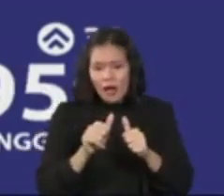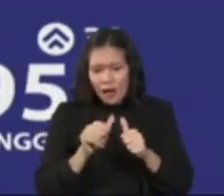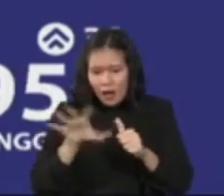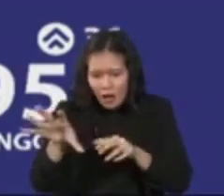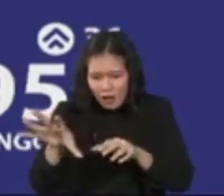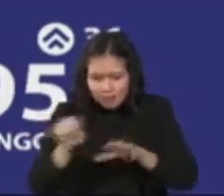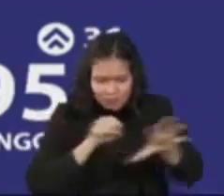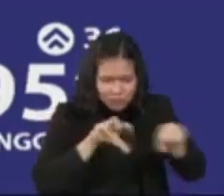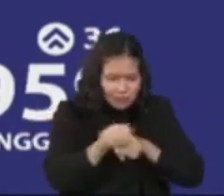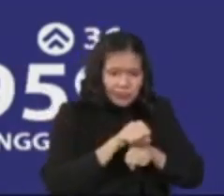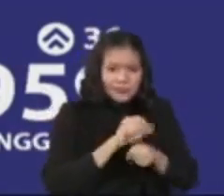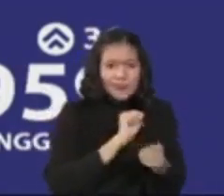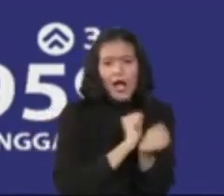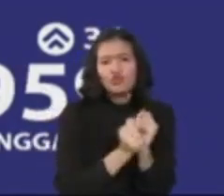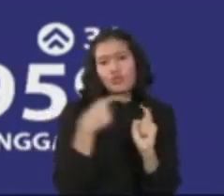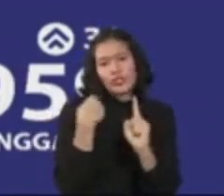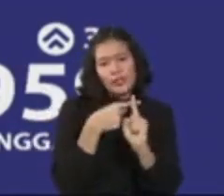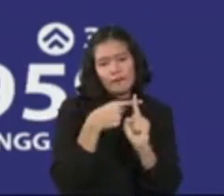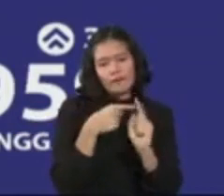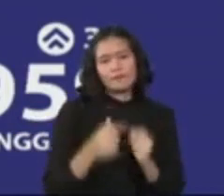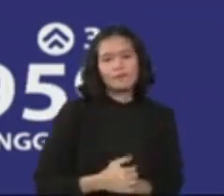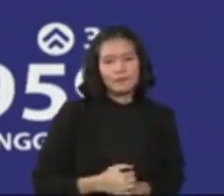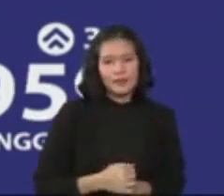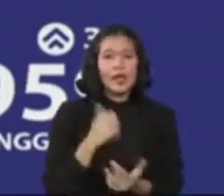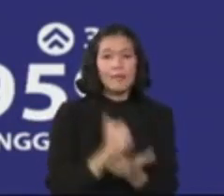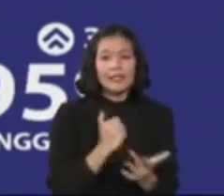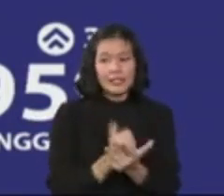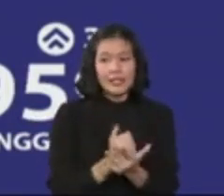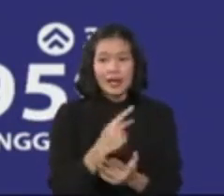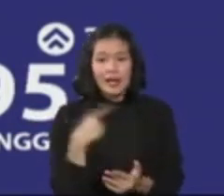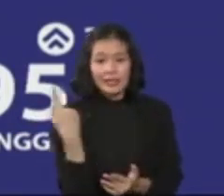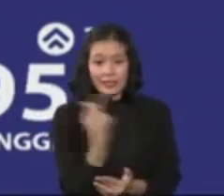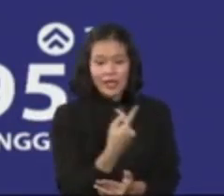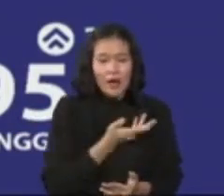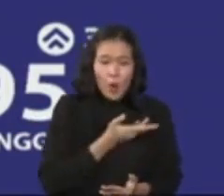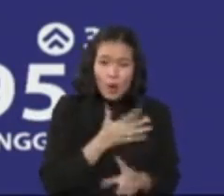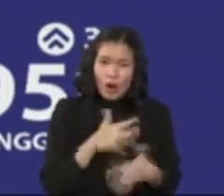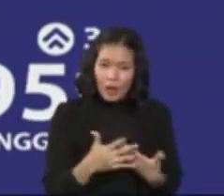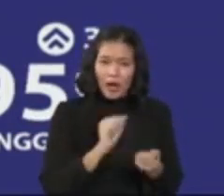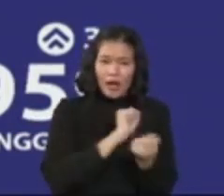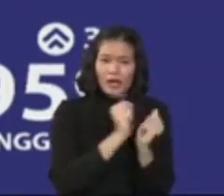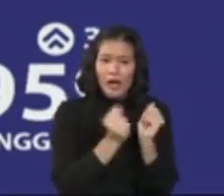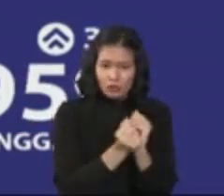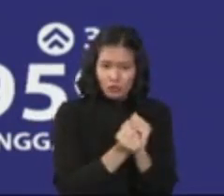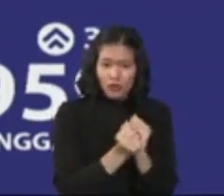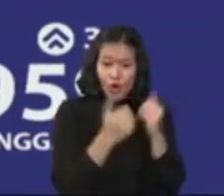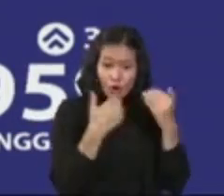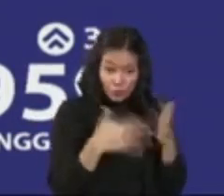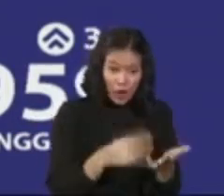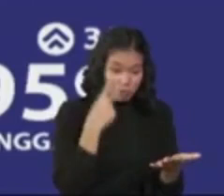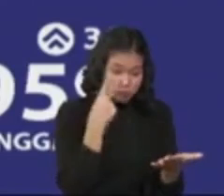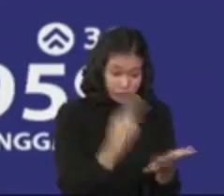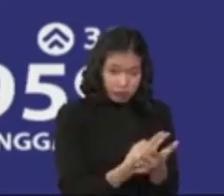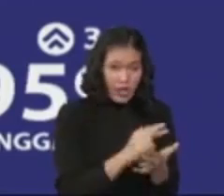begitu banyak kasus positif, dan sudah barang tentu kita akan menginginkan kasus ini kemudian melakukan